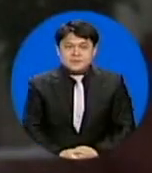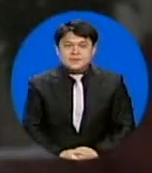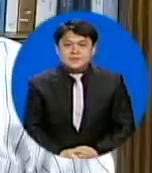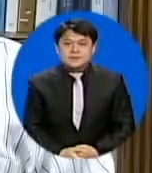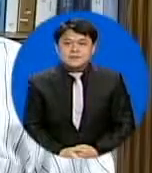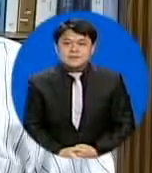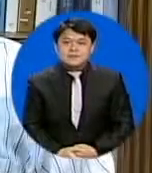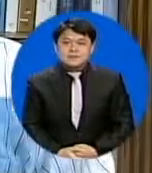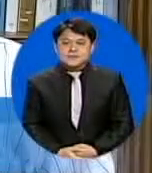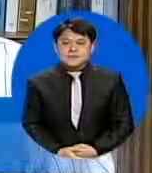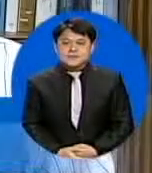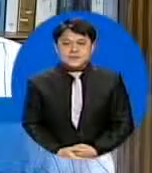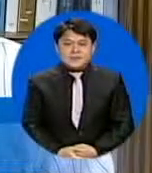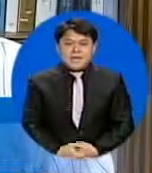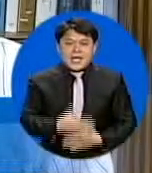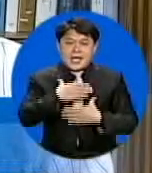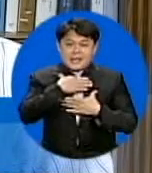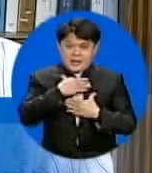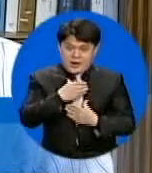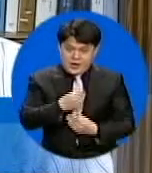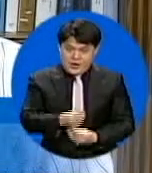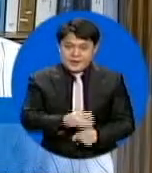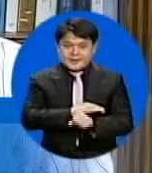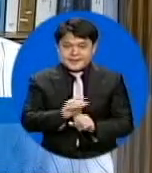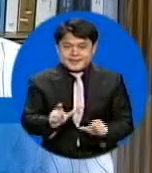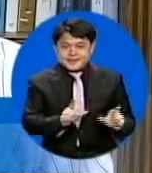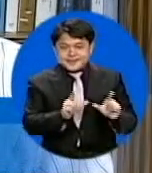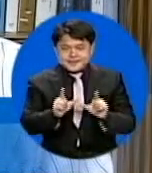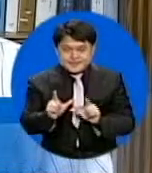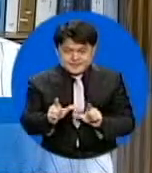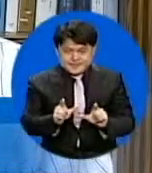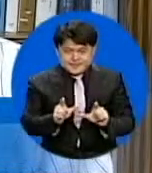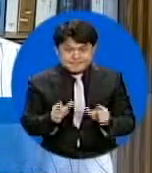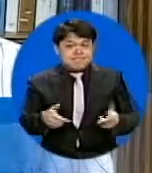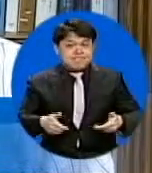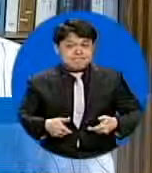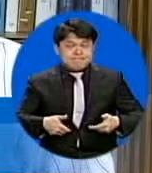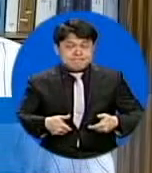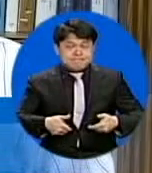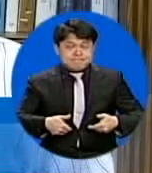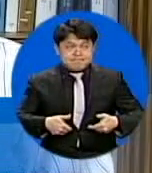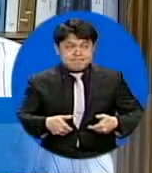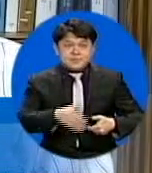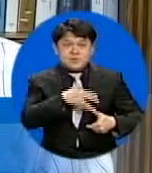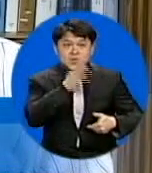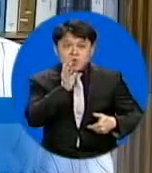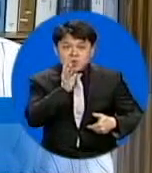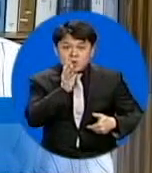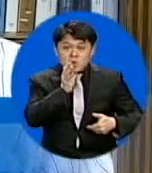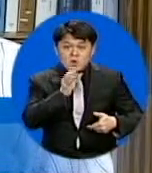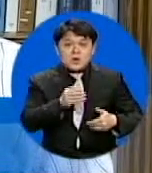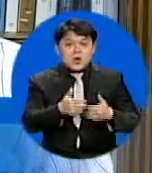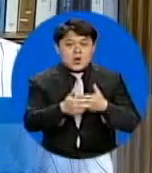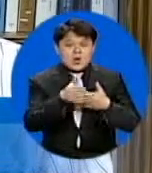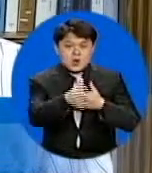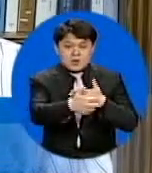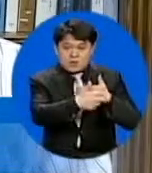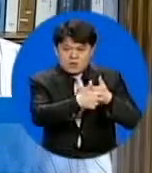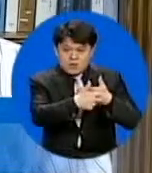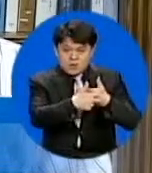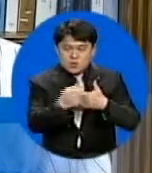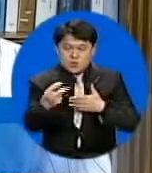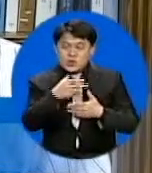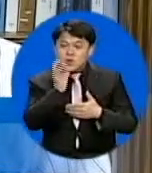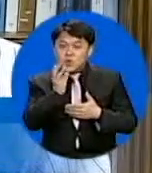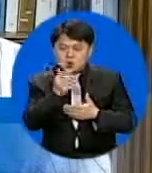실정입니다. 평안하고 안락하게 보내야 되는 그런 그 노인 요양원이나 노인